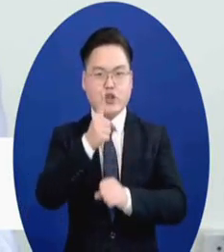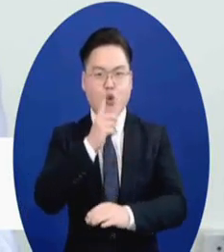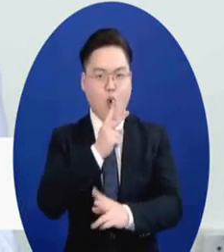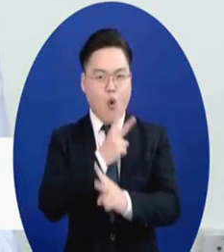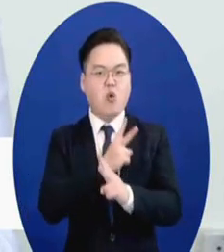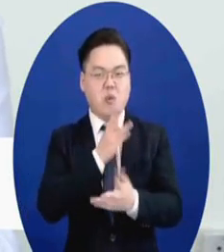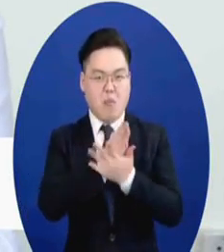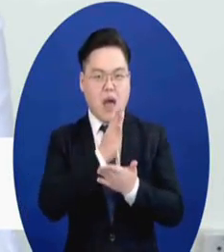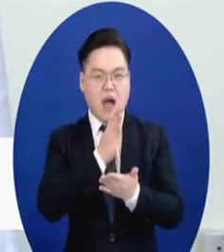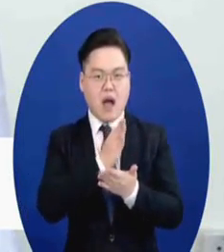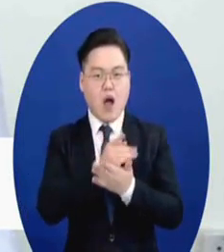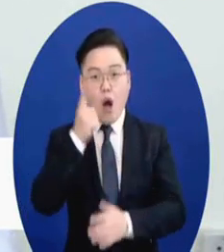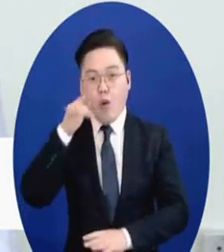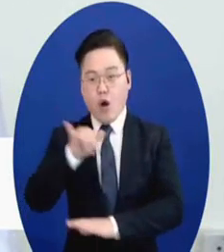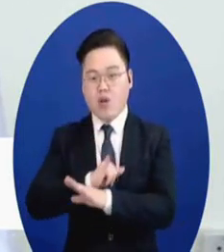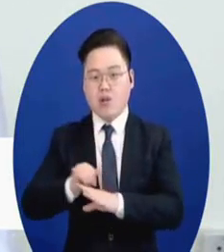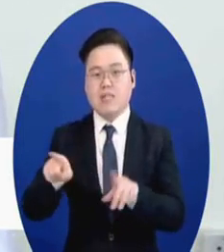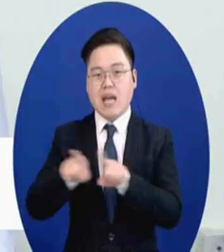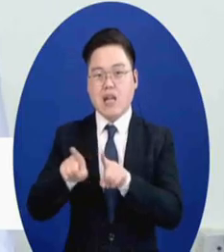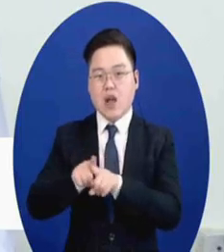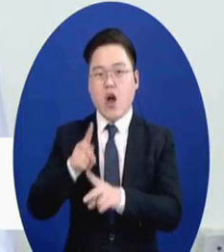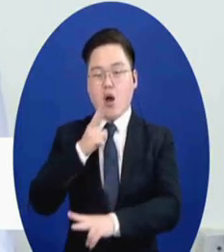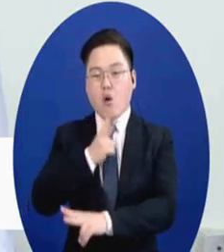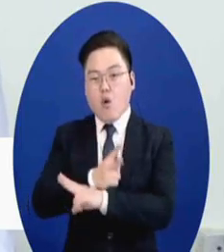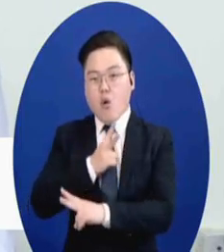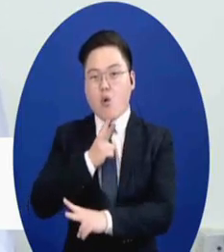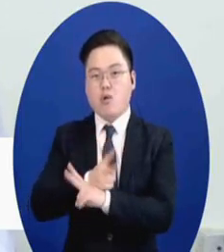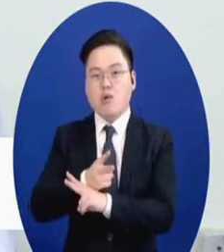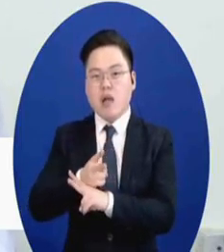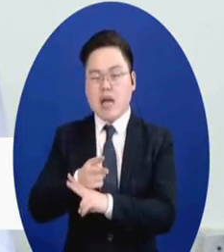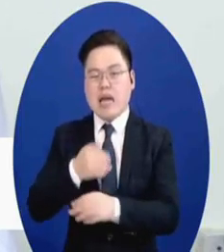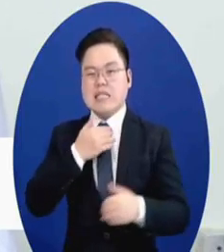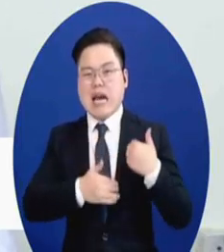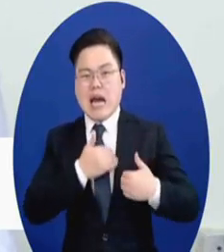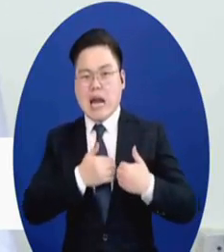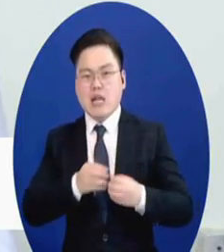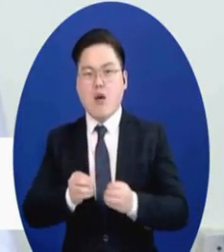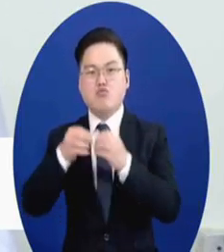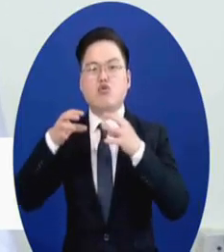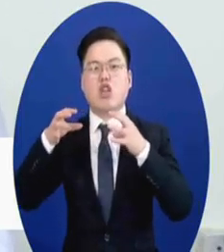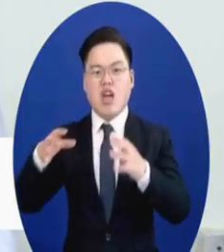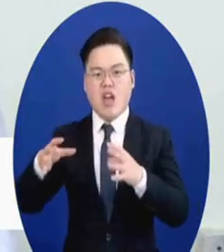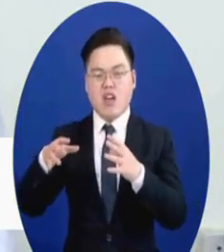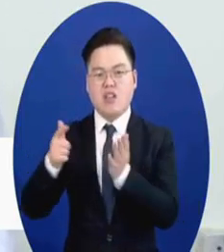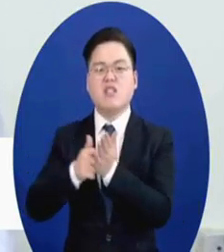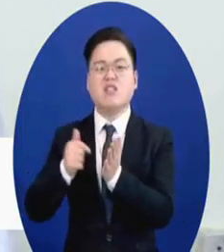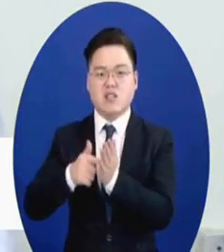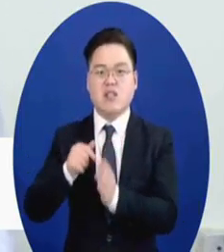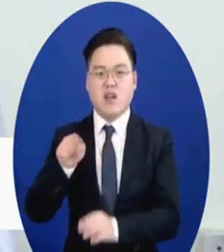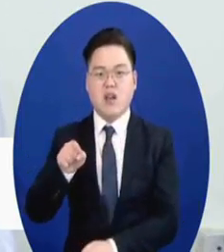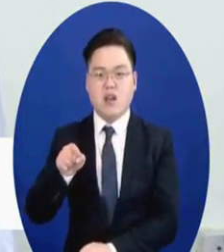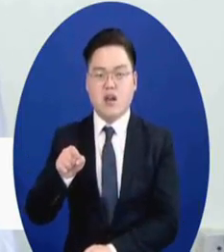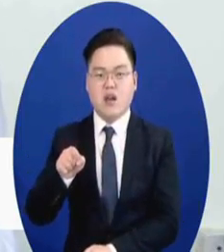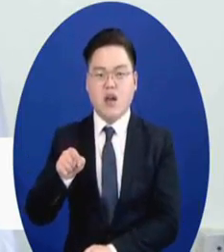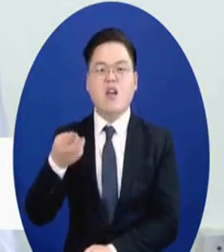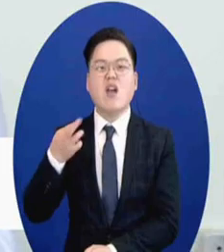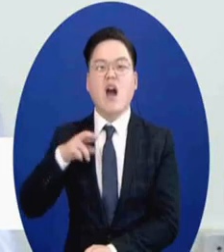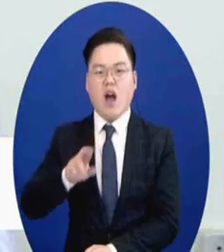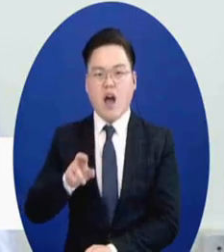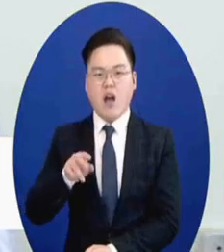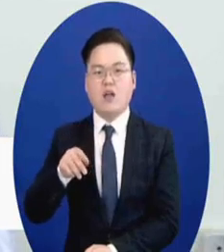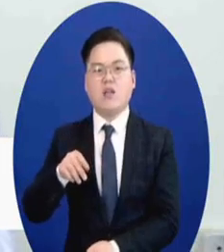хувьд бол. Тэгэхээр Монгол улс хууль эрх зүйн орчин нь өөрөө маш яралтай энийг хууль эрх зүйн орчин дээр оруулах хэрэгтэй. А тэр нь өөрөө